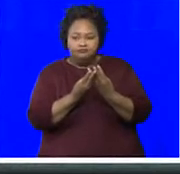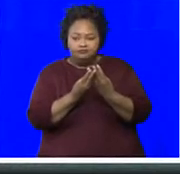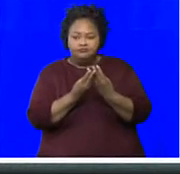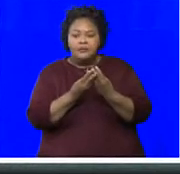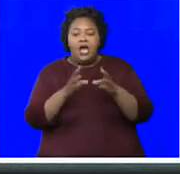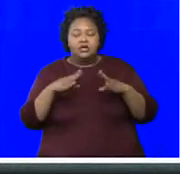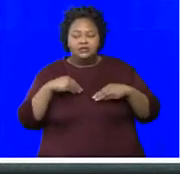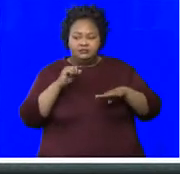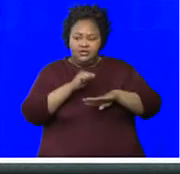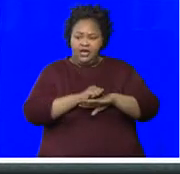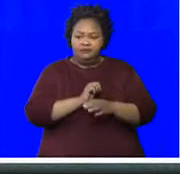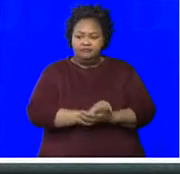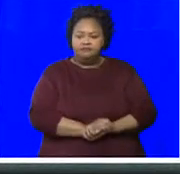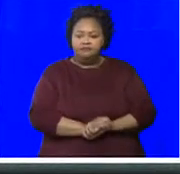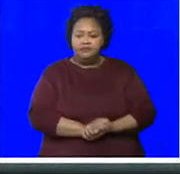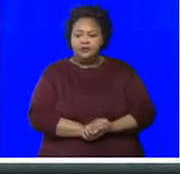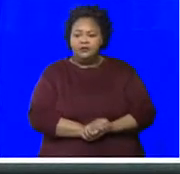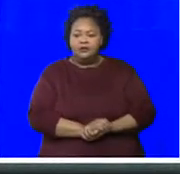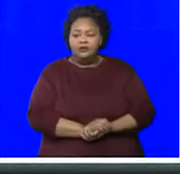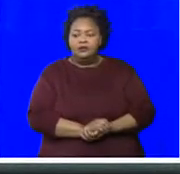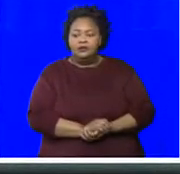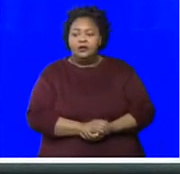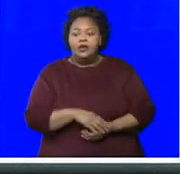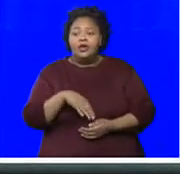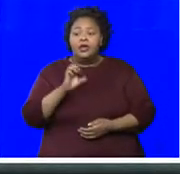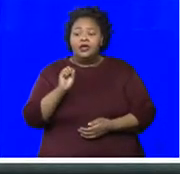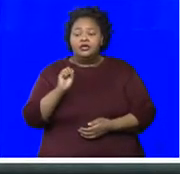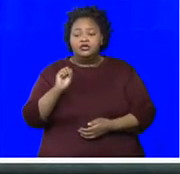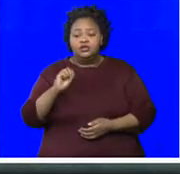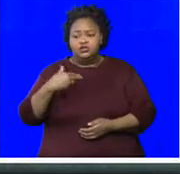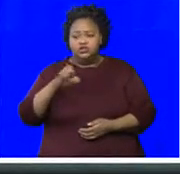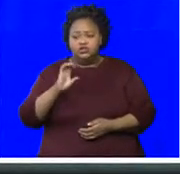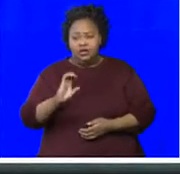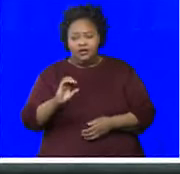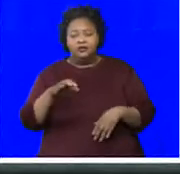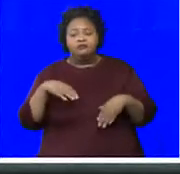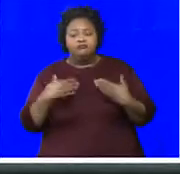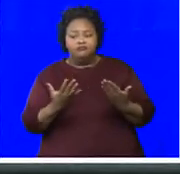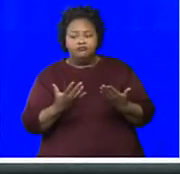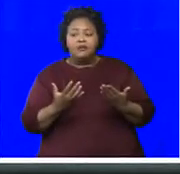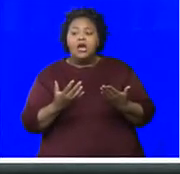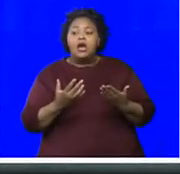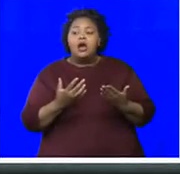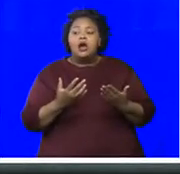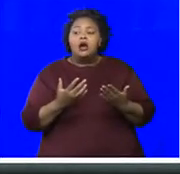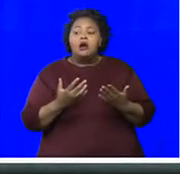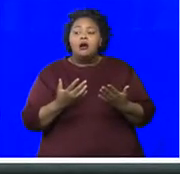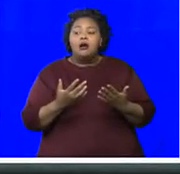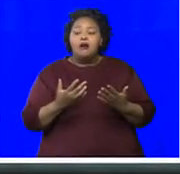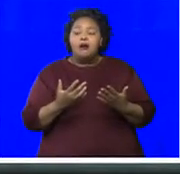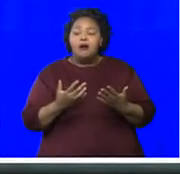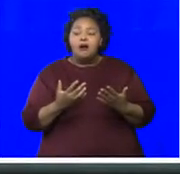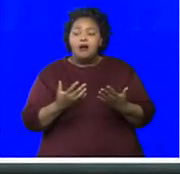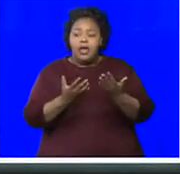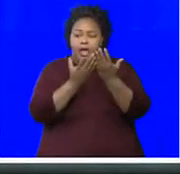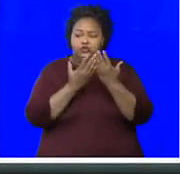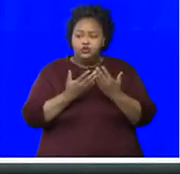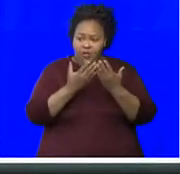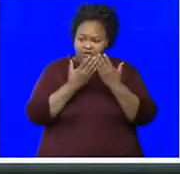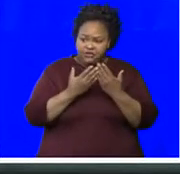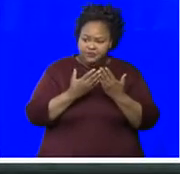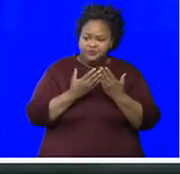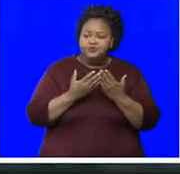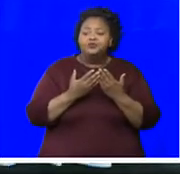kuleli yeSwatini Higher Education Council ishek lisukumele tulu indzaba yemfundo lengekho ezingeni lemhlaba kuleli lefundisa abafundi